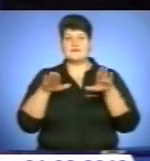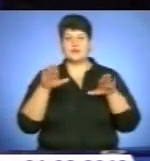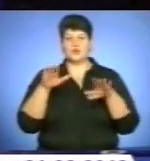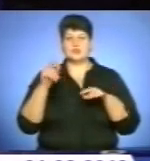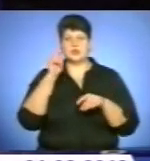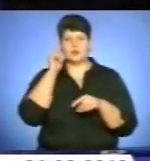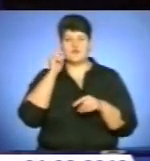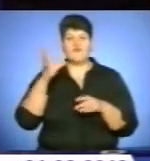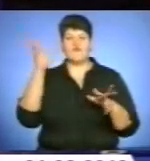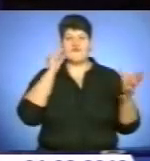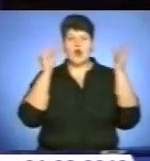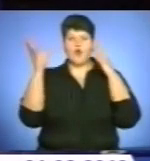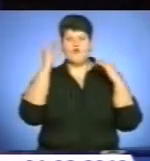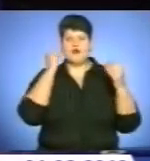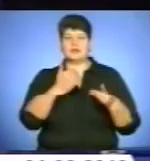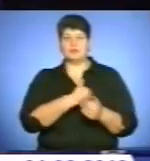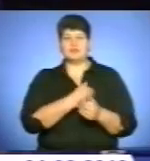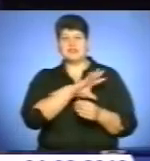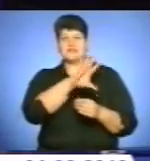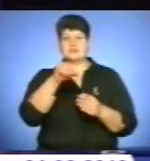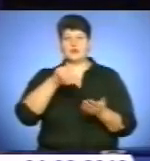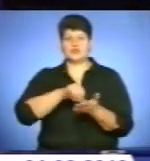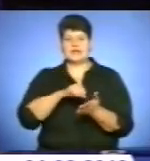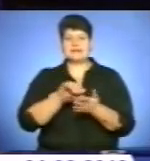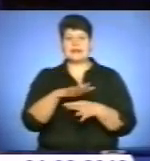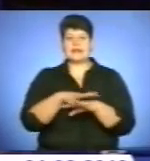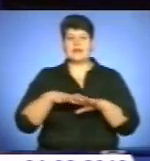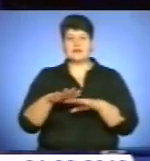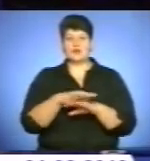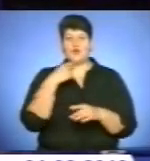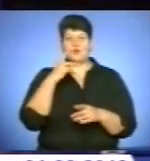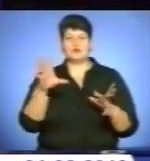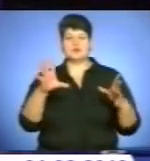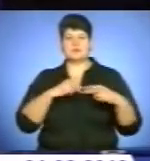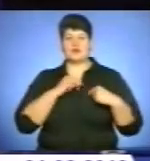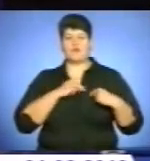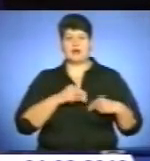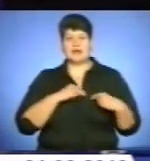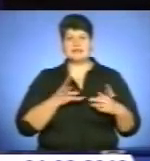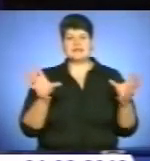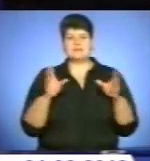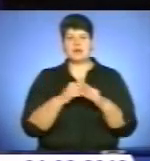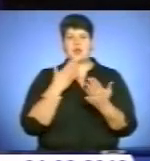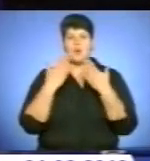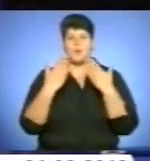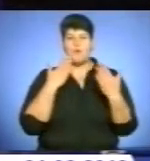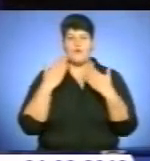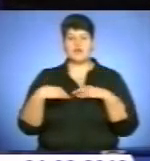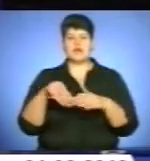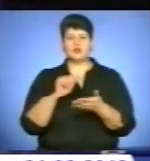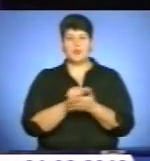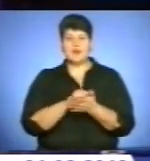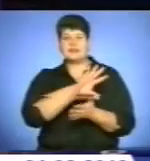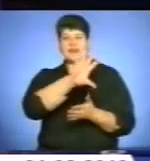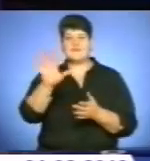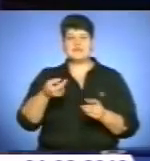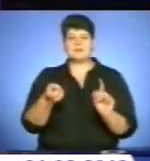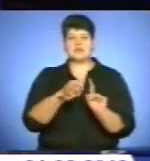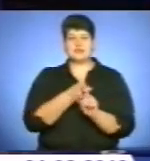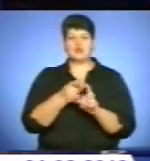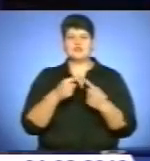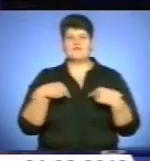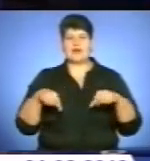врахувати побажання всіх учасників ринку, прем'єр закликає до співпраці та спільного обговорення документу всіх причетних до сфери